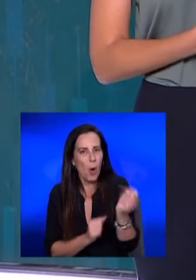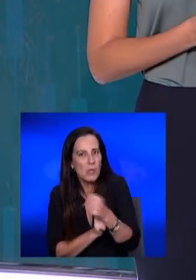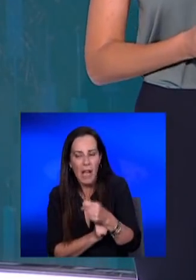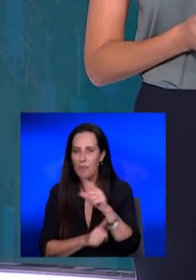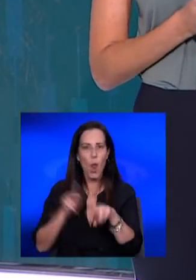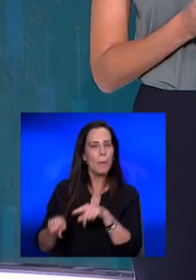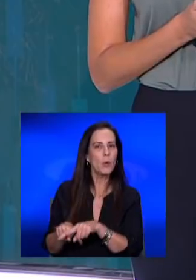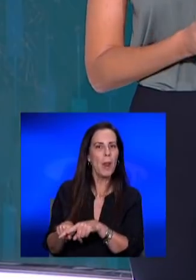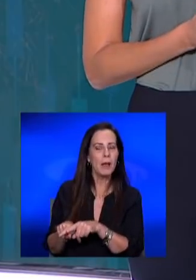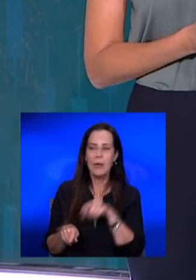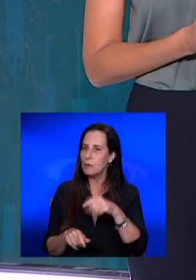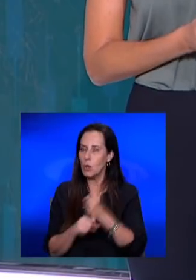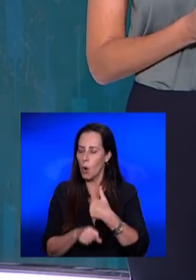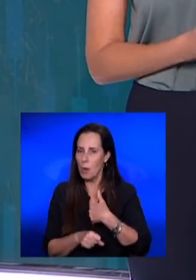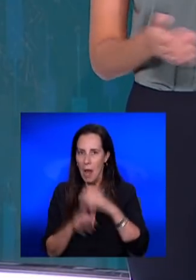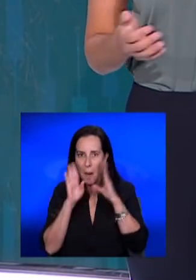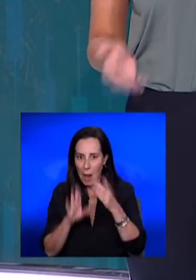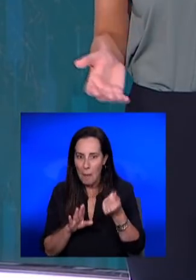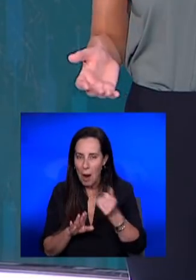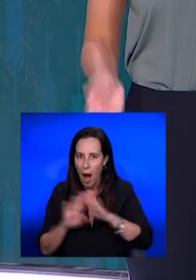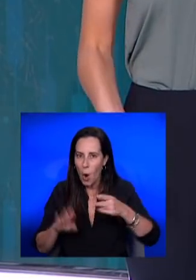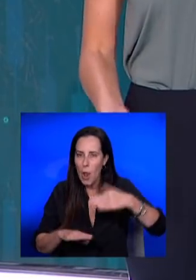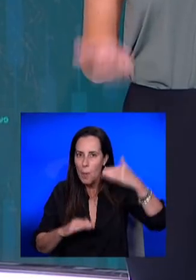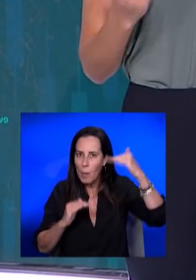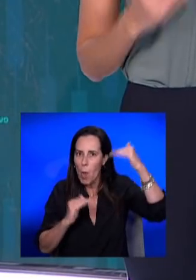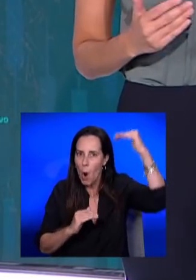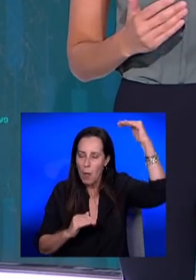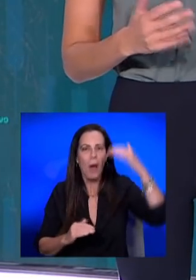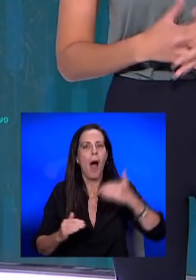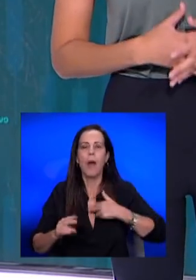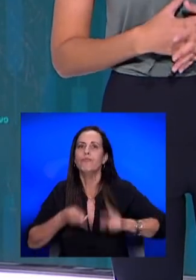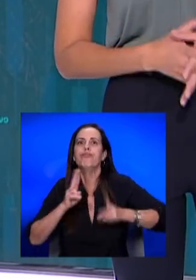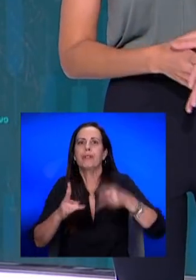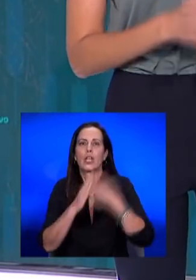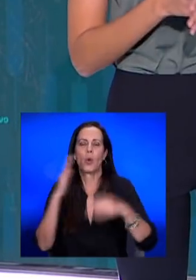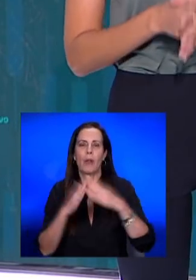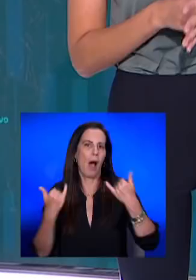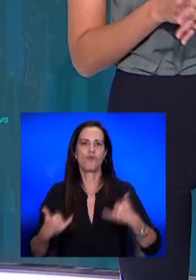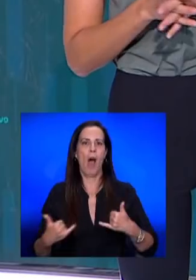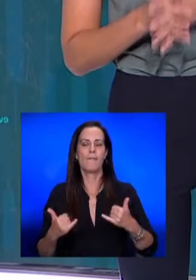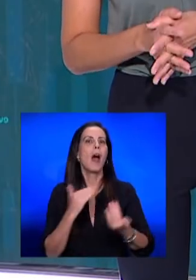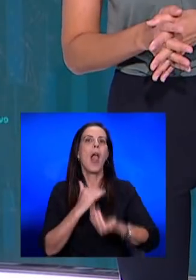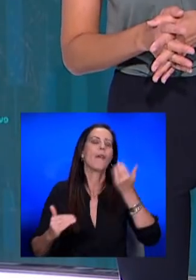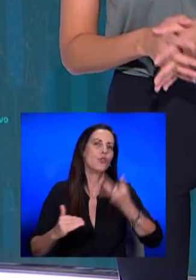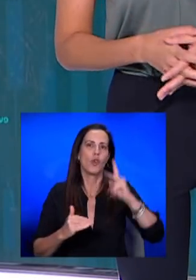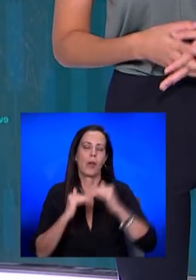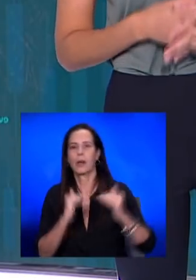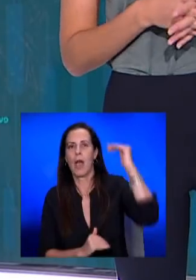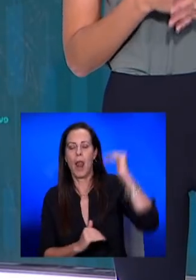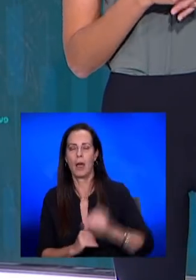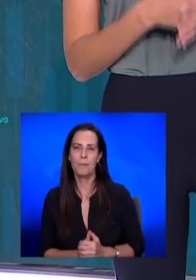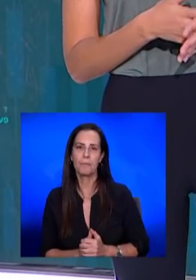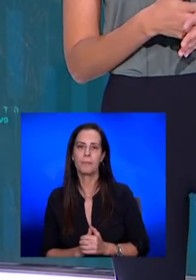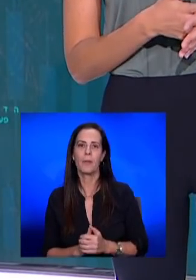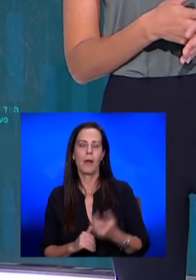מטופל וזה גורם לנו להאמין שהמחירים רק יעלו ויעלו, אנחנו רצים לקנות דירה כבר עכשיו לפני שהם יעלו עוד יותר,